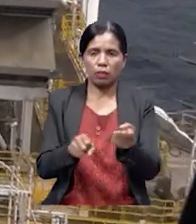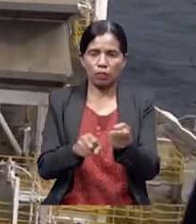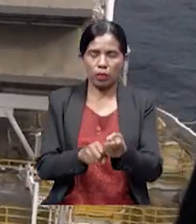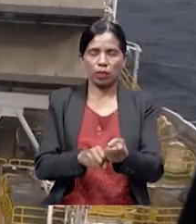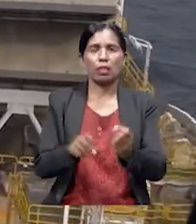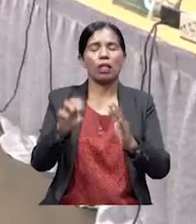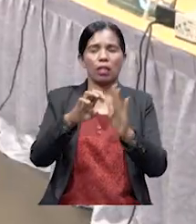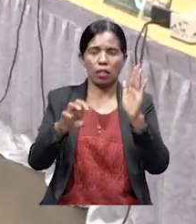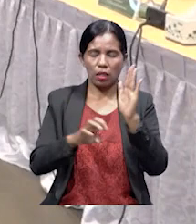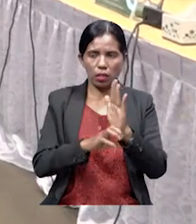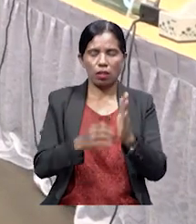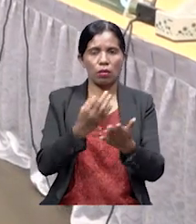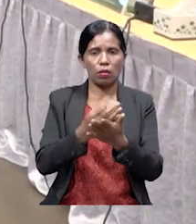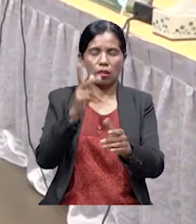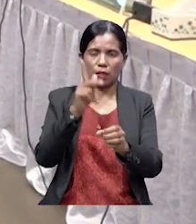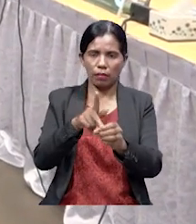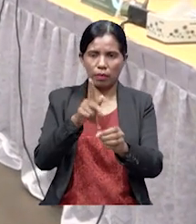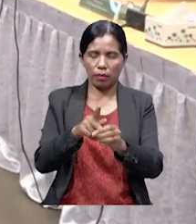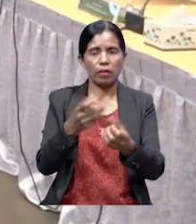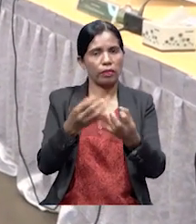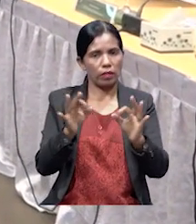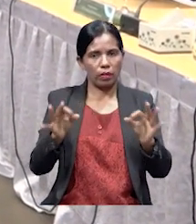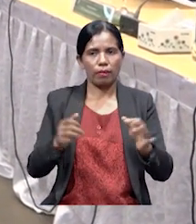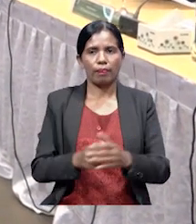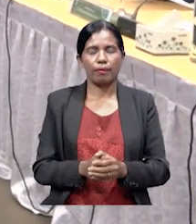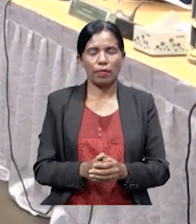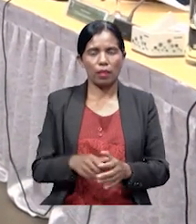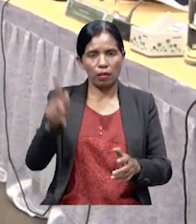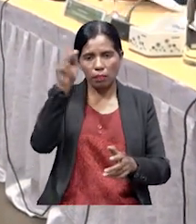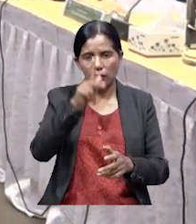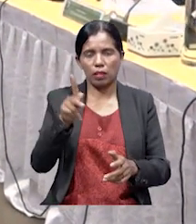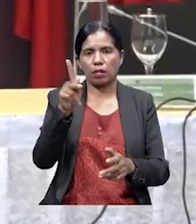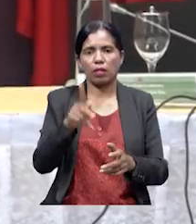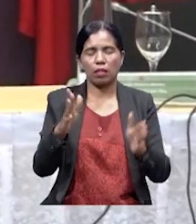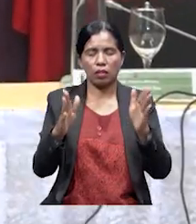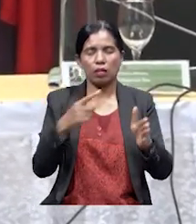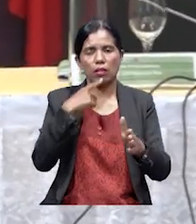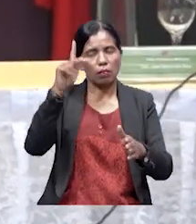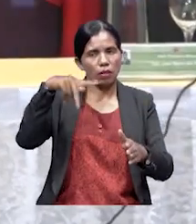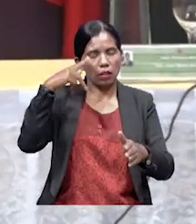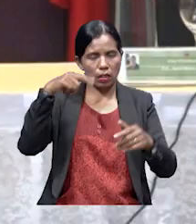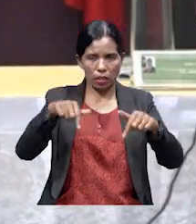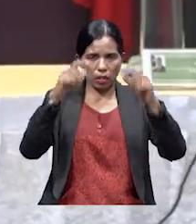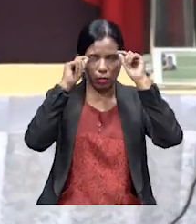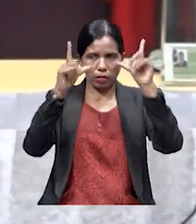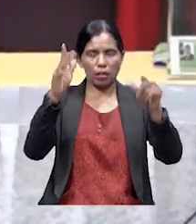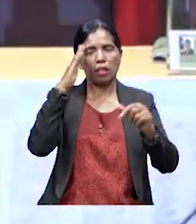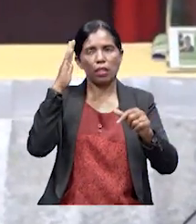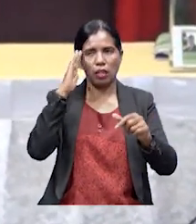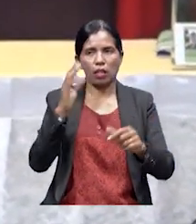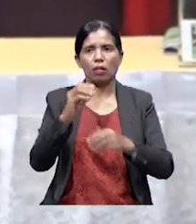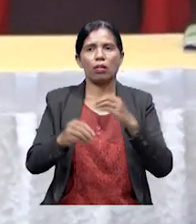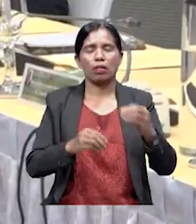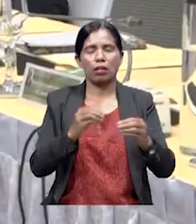estadu, banyera fundo petrolífero ne remata. Pesquisador Lau Hamutuk ne afirma, politiku sira iha Timor-Leste hatene nanis, kona